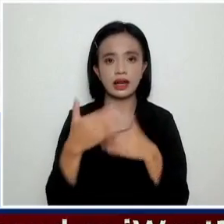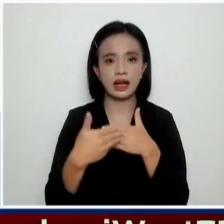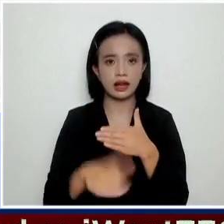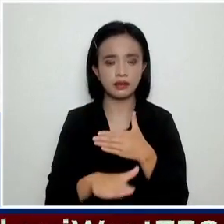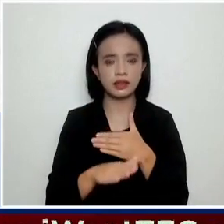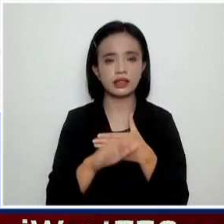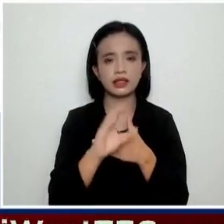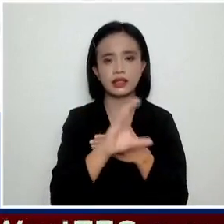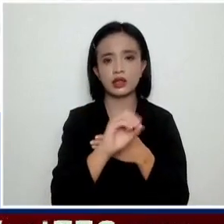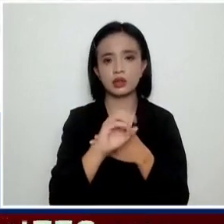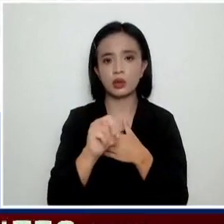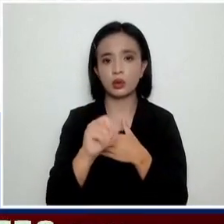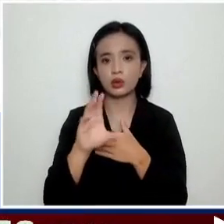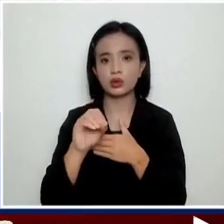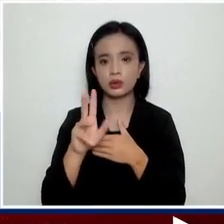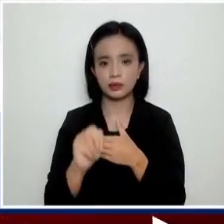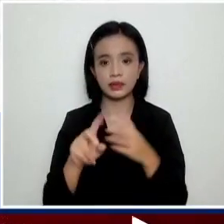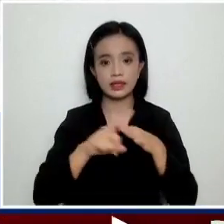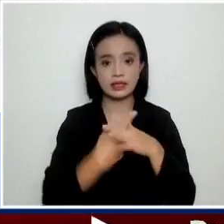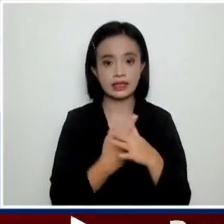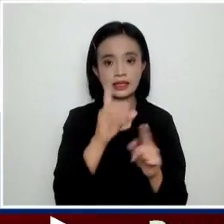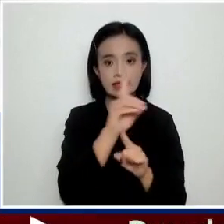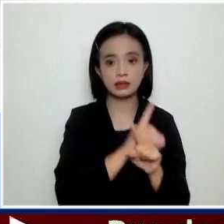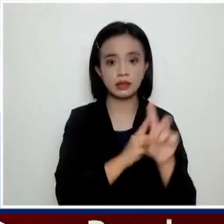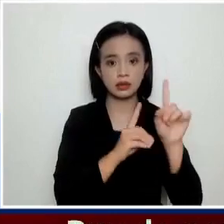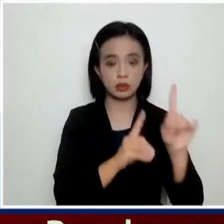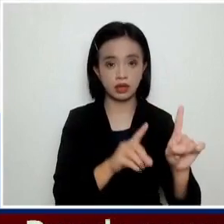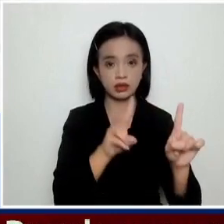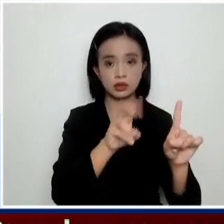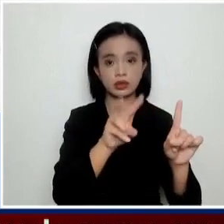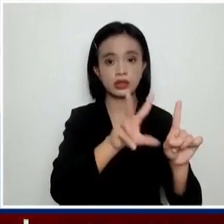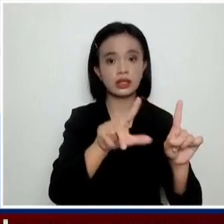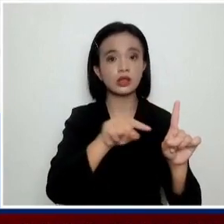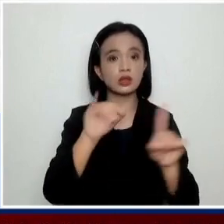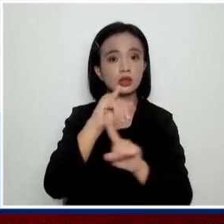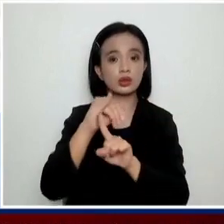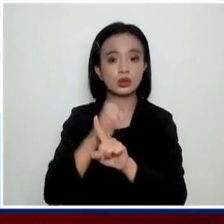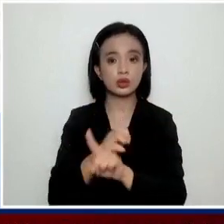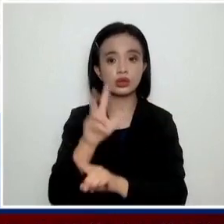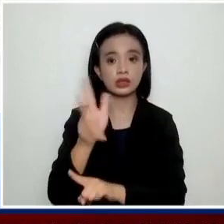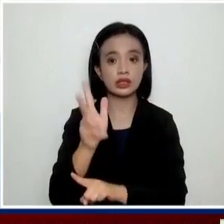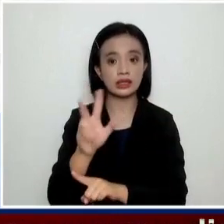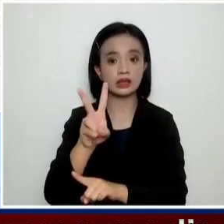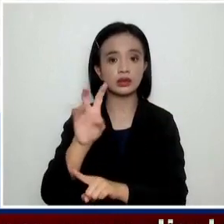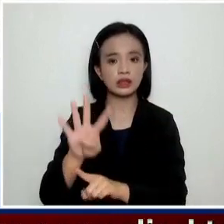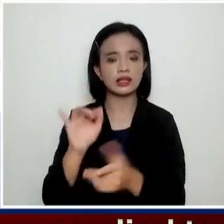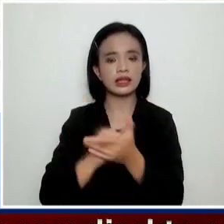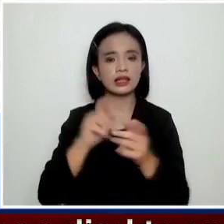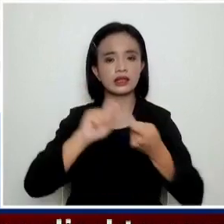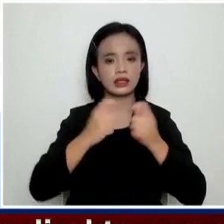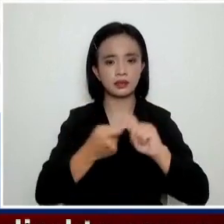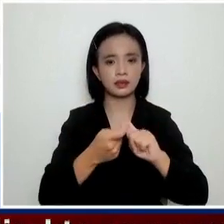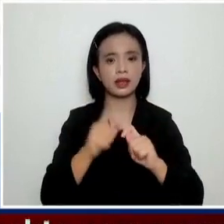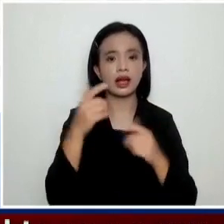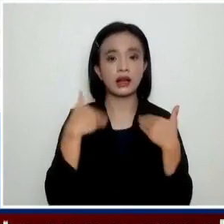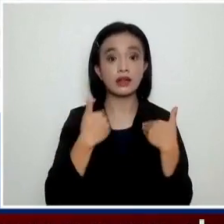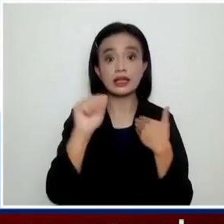CONCON. Mula December 1, 2023 hanggang June 30, 2024 ang termino ng convention at may 10,000